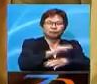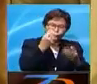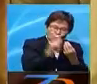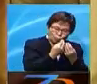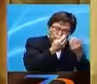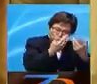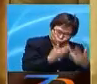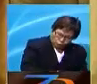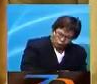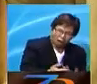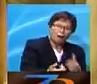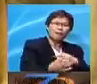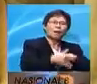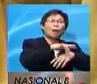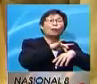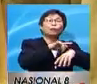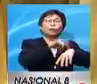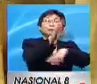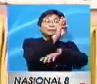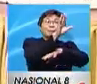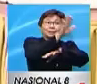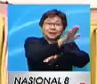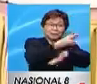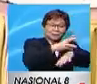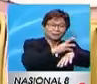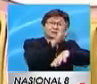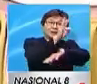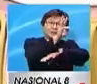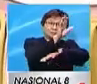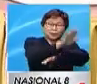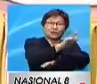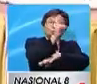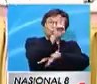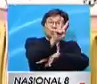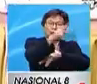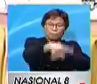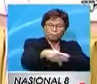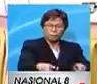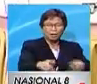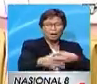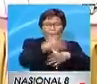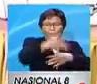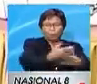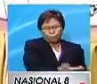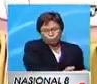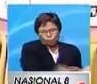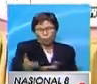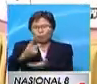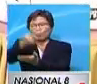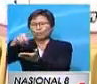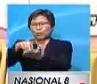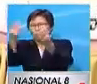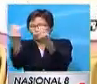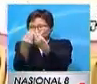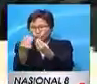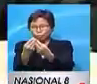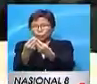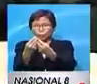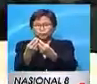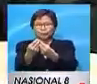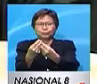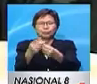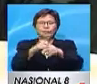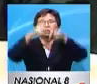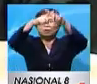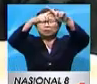terdahulu se awal pukul 6 Petang tadi dua peti undi awal telah dibawa ke pusat penjumlahan undi